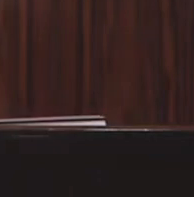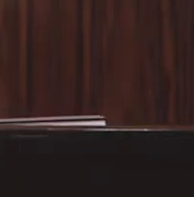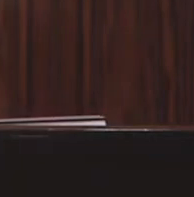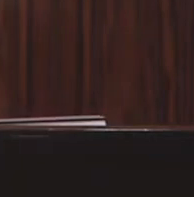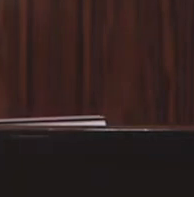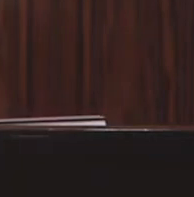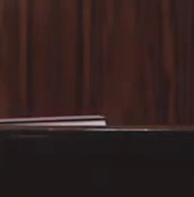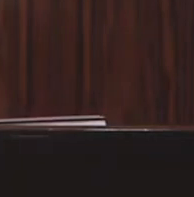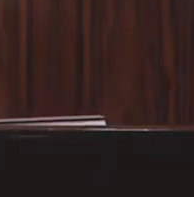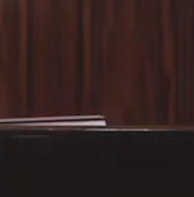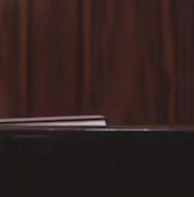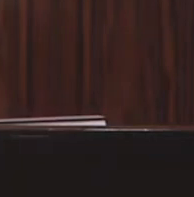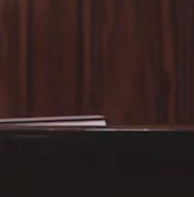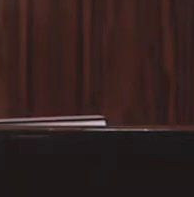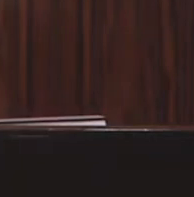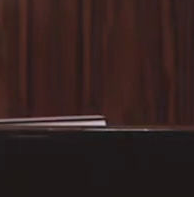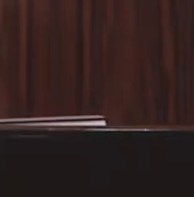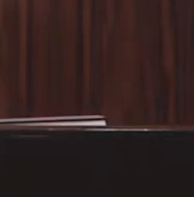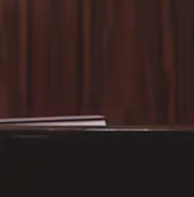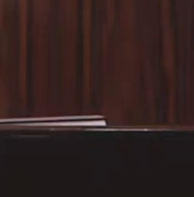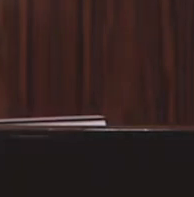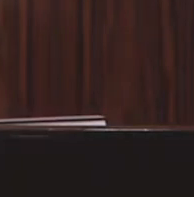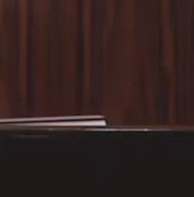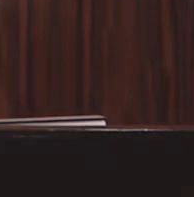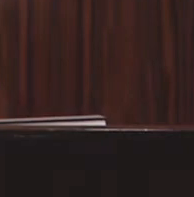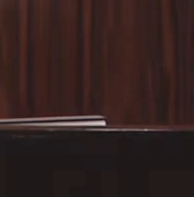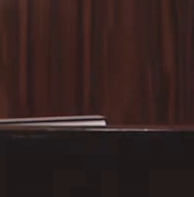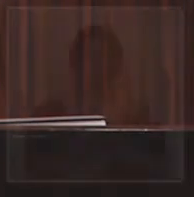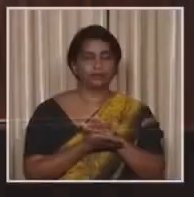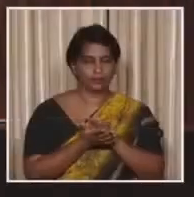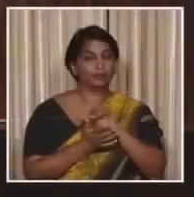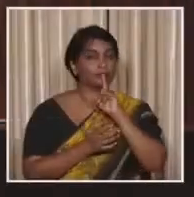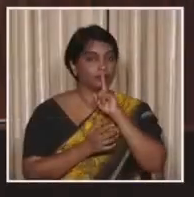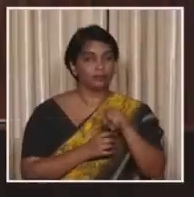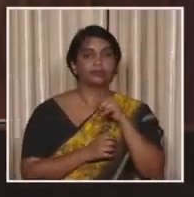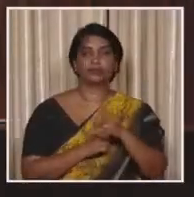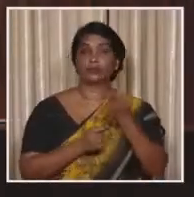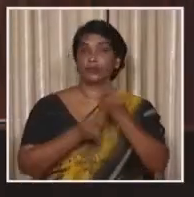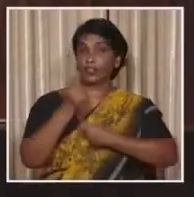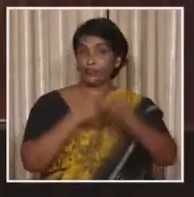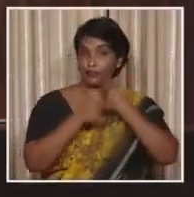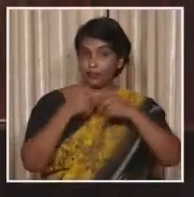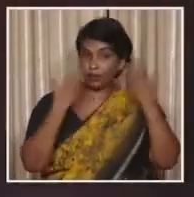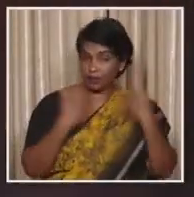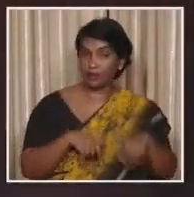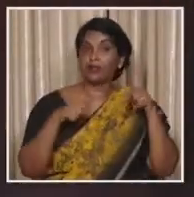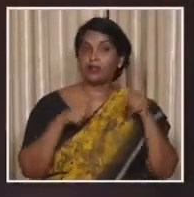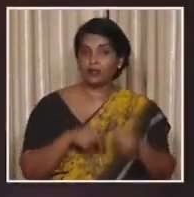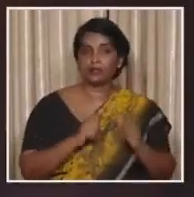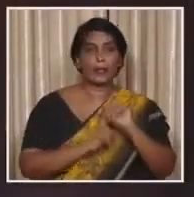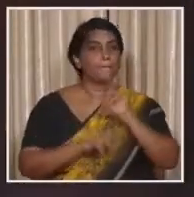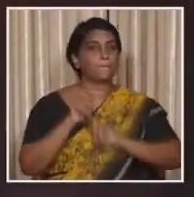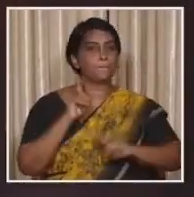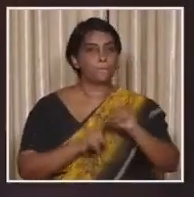ஜனாதிபதி ரணில் விக்ரமசிங்கே இந்தியாவுக்கு விஜயம் செய்துள்ளார். இதுவரை தூரத்தில் இருந்து கொண்டுதான் தேசிய சொத்துக்களை விற்றுக் கொண்டிருந்தார்கள்.